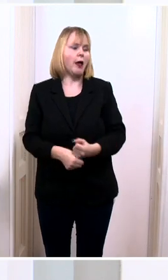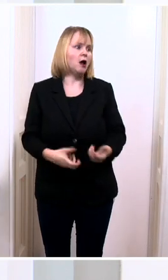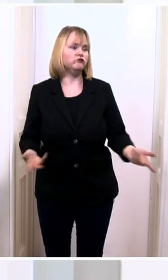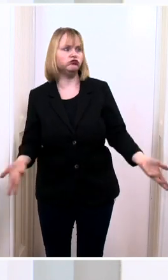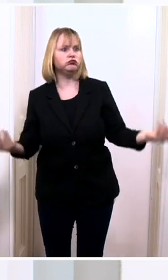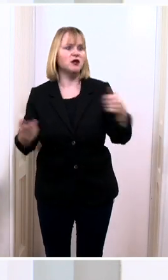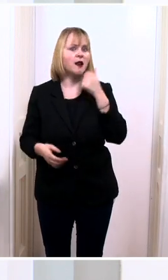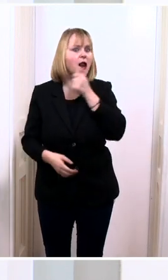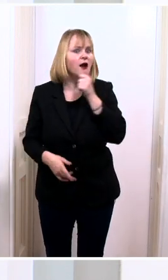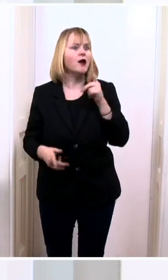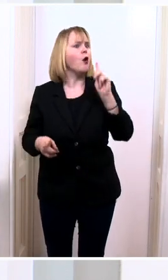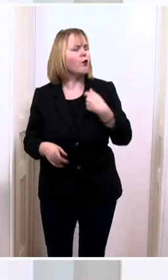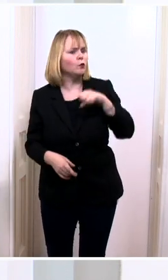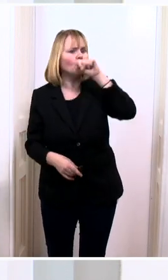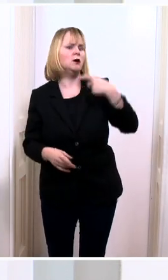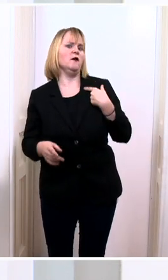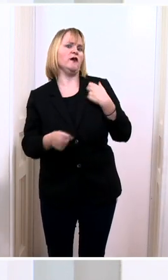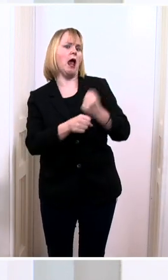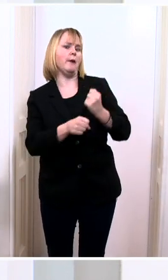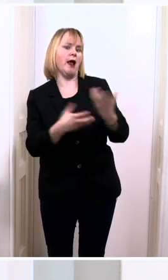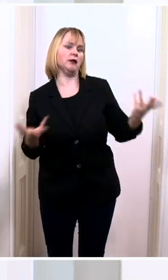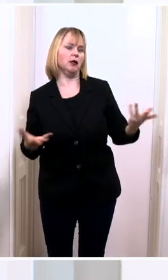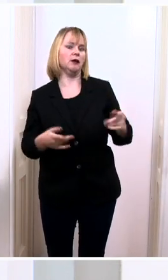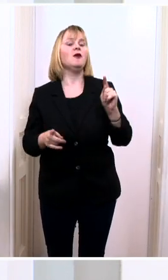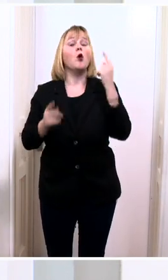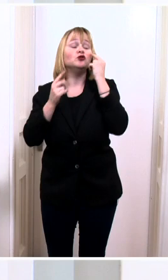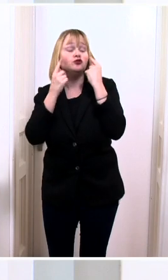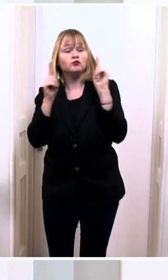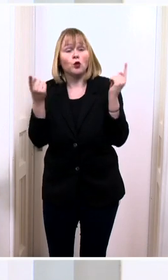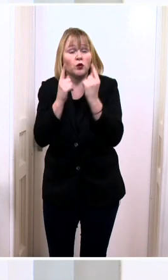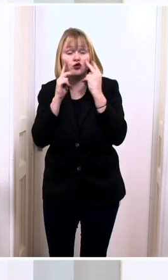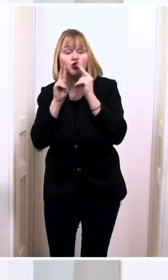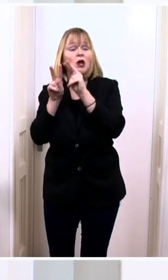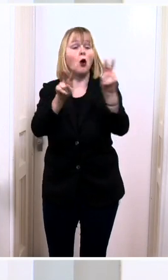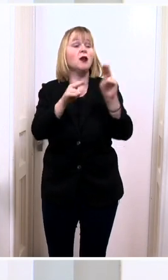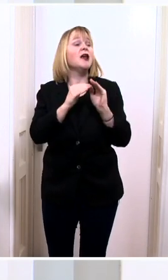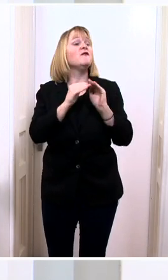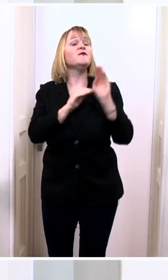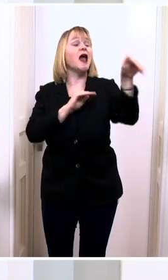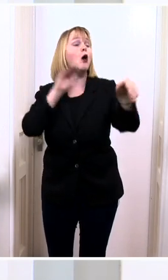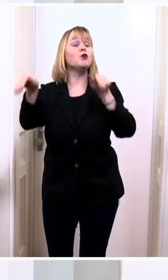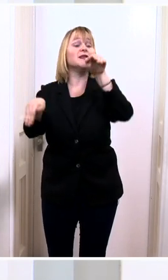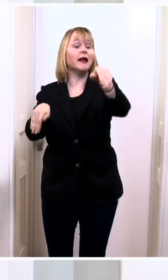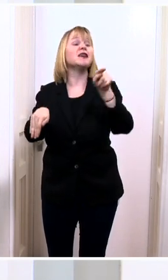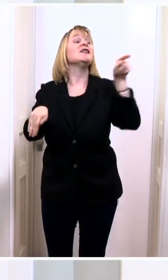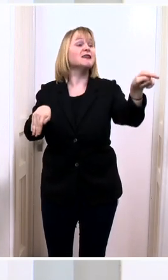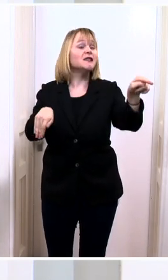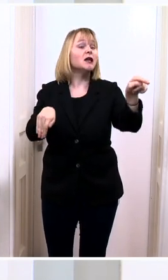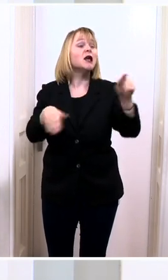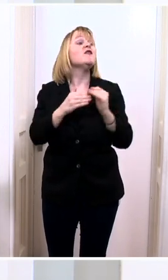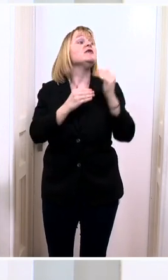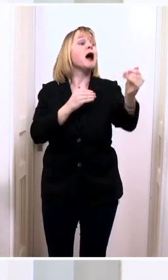gerne ausüben. Noch ein kurzer Blick ins Ausland. Es mag für die benachbarten Länder zutreffen,